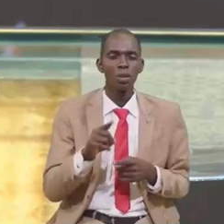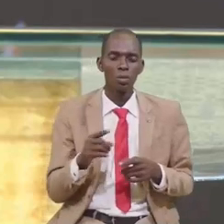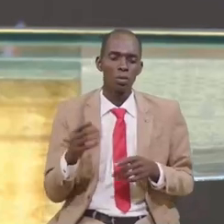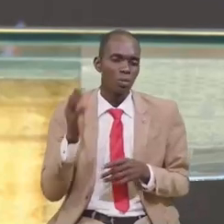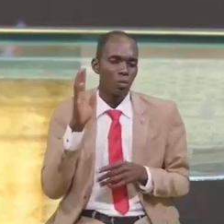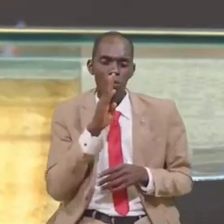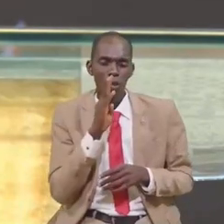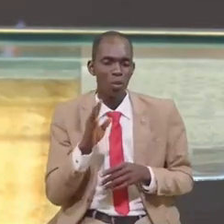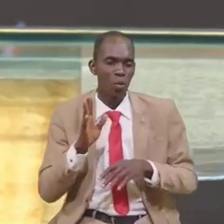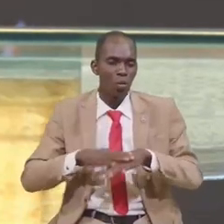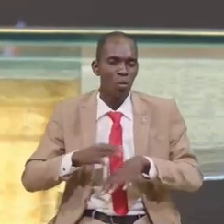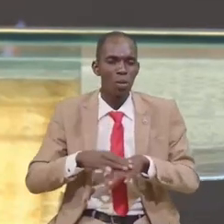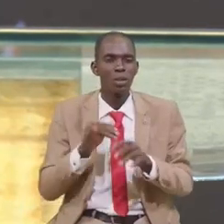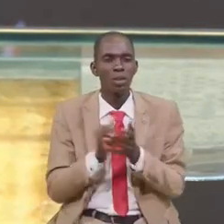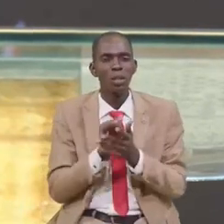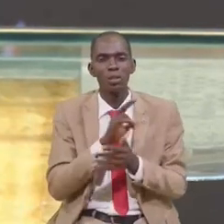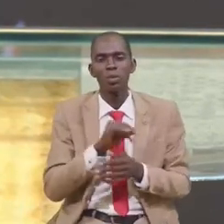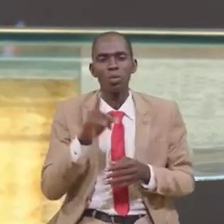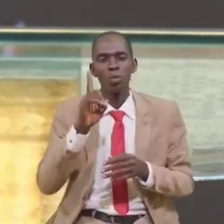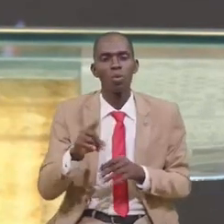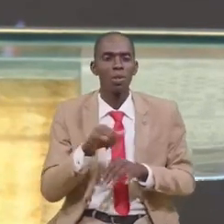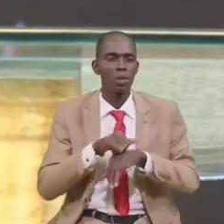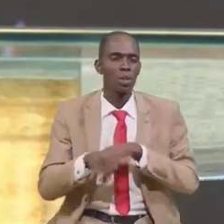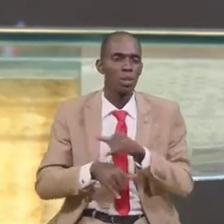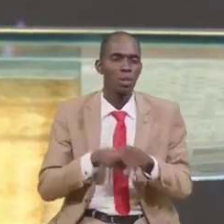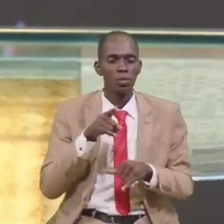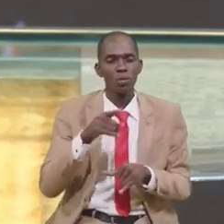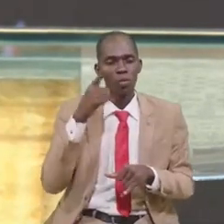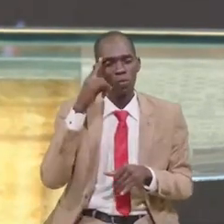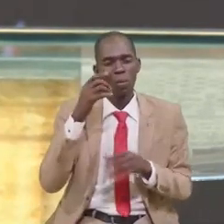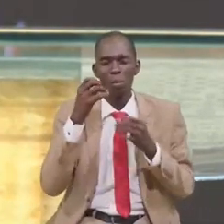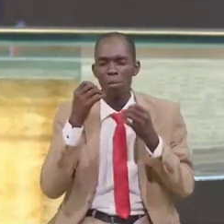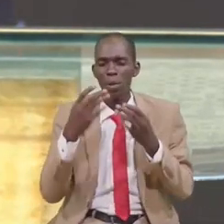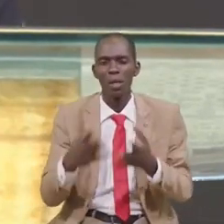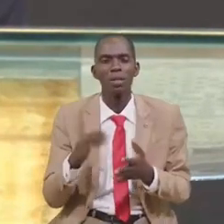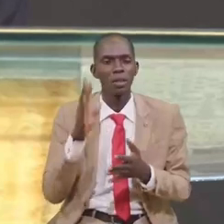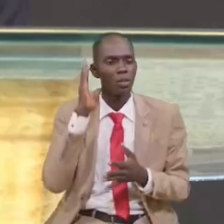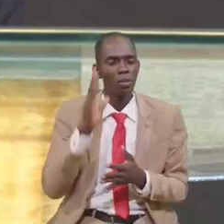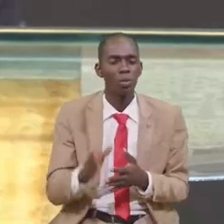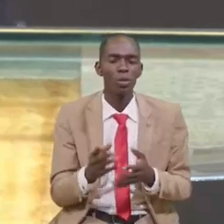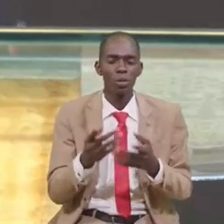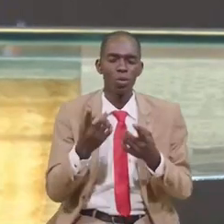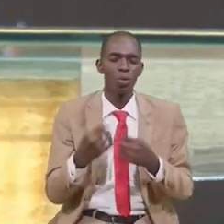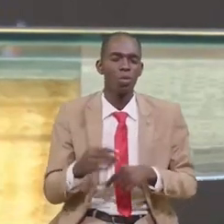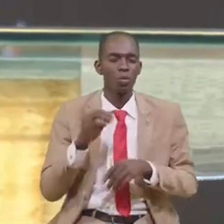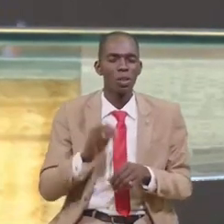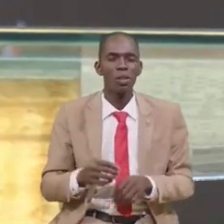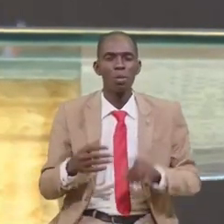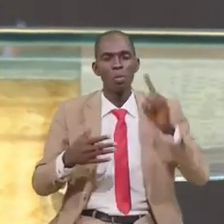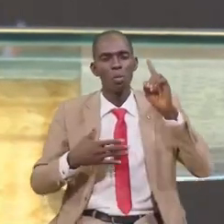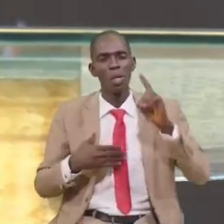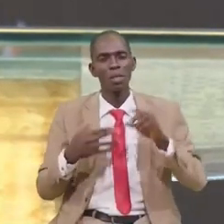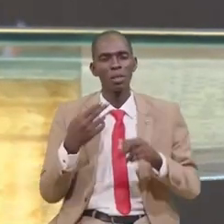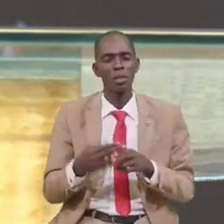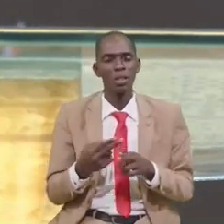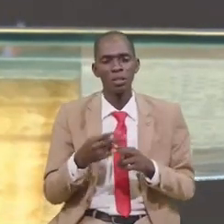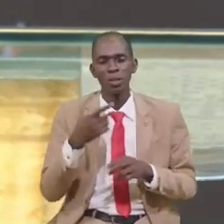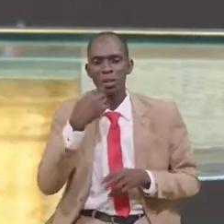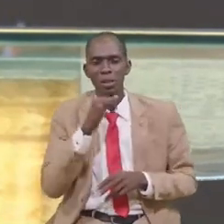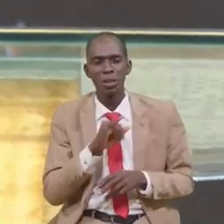que personne ne vous séduise, car plusieurs viendront sous mon nom, disant, « C'est moi qui suis le